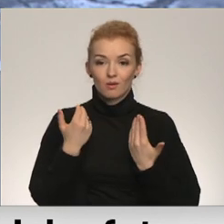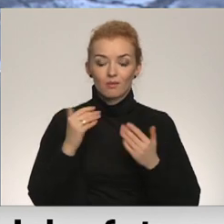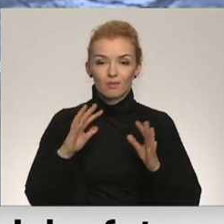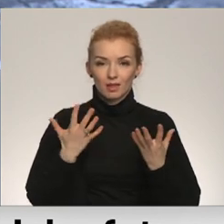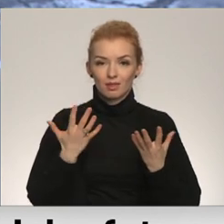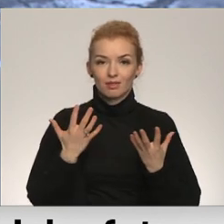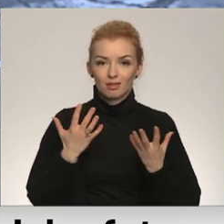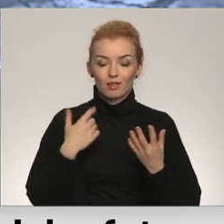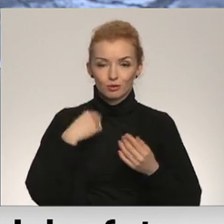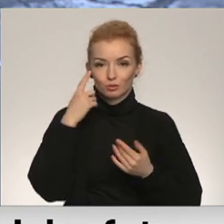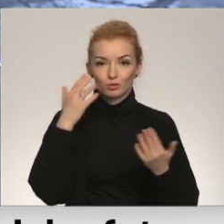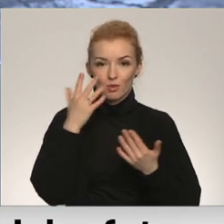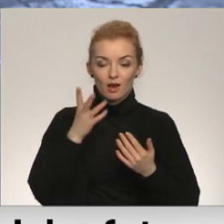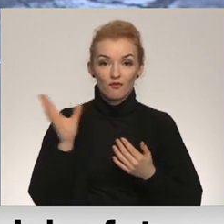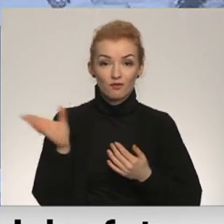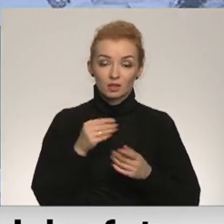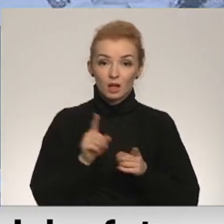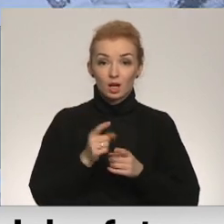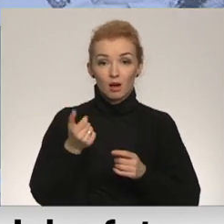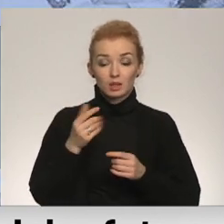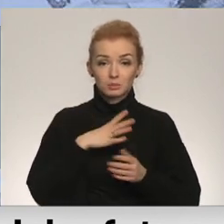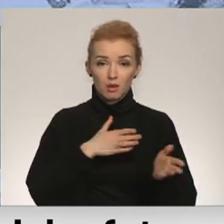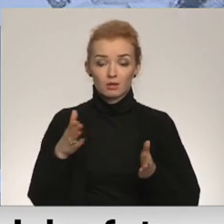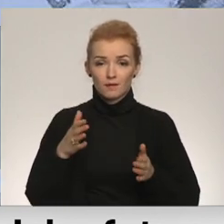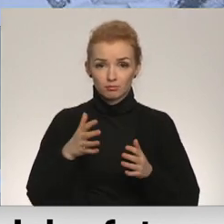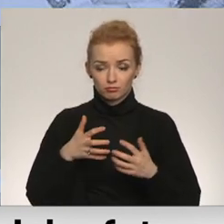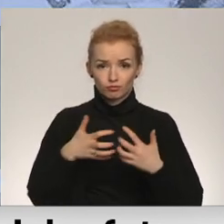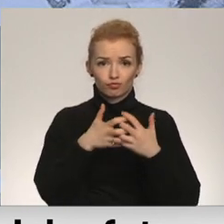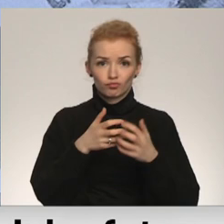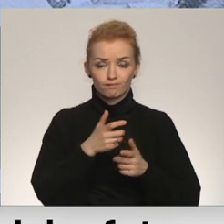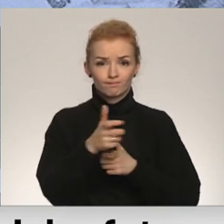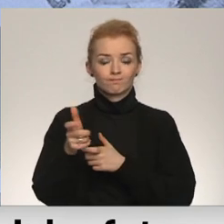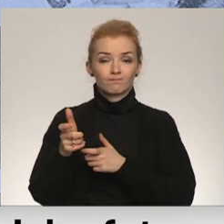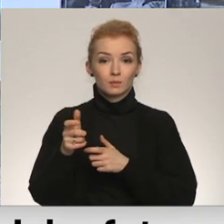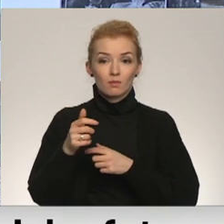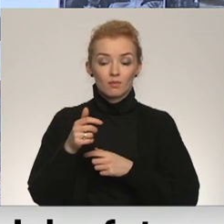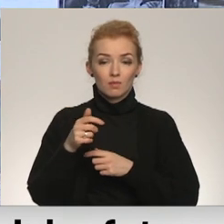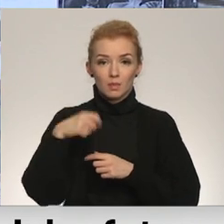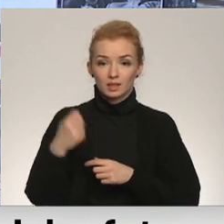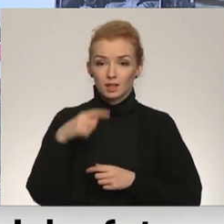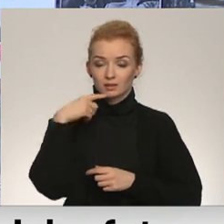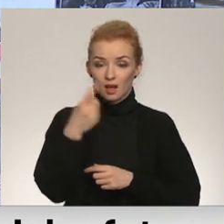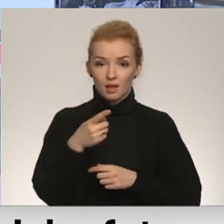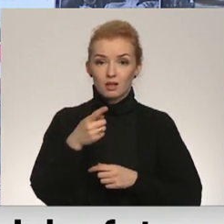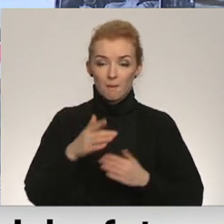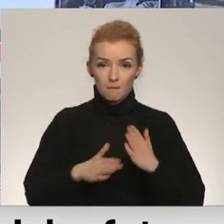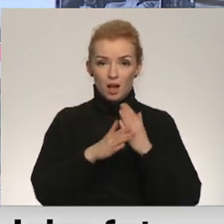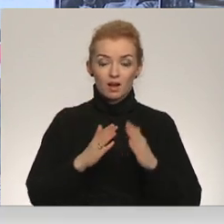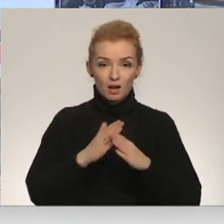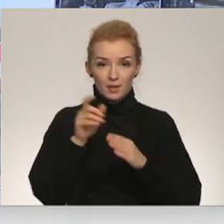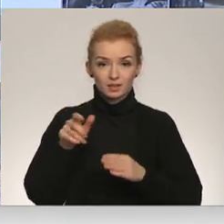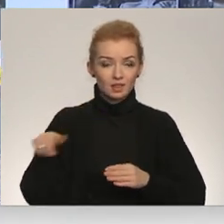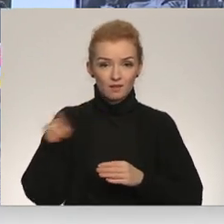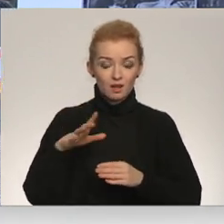bet es domāju, ka visi bija gatavi arī tam. Tas, ko paveica barikādēs, tas ir gandrīz neiedomājams, bet